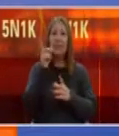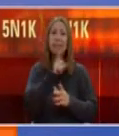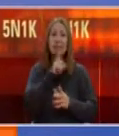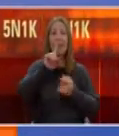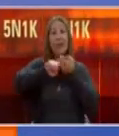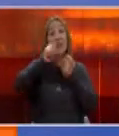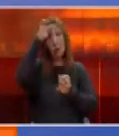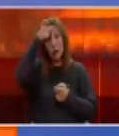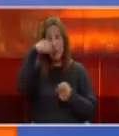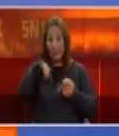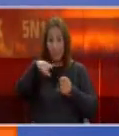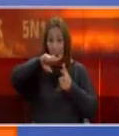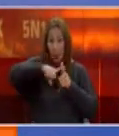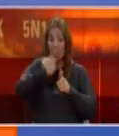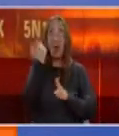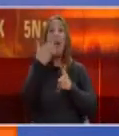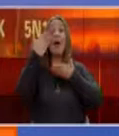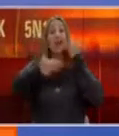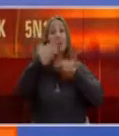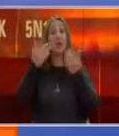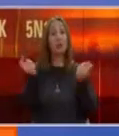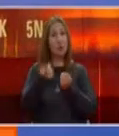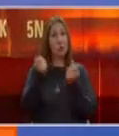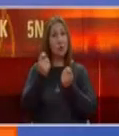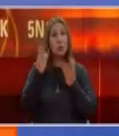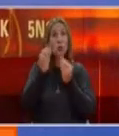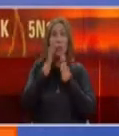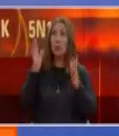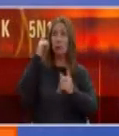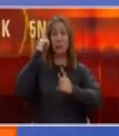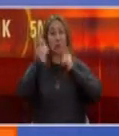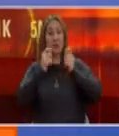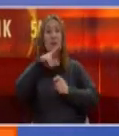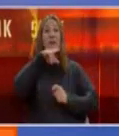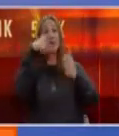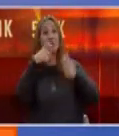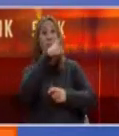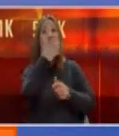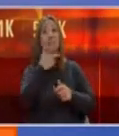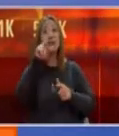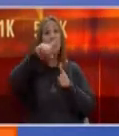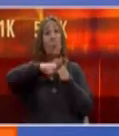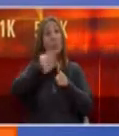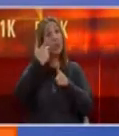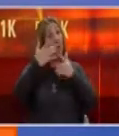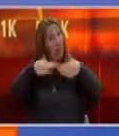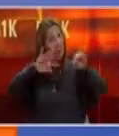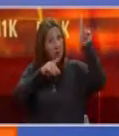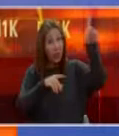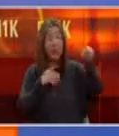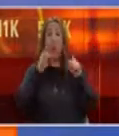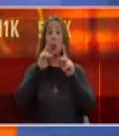Türkçe biz bu projeyi anlatmaya çalıştık. Etkileri çok oldu. Fransa'da benzer bir proje yaratıldı.